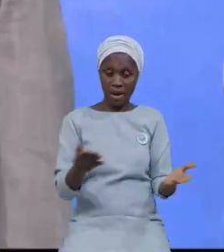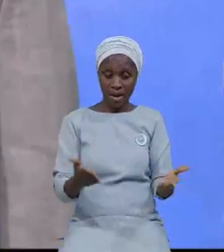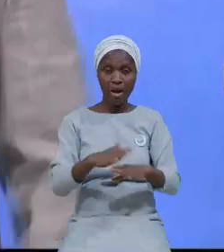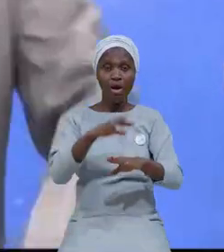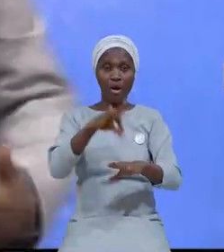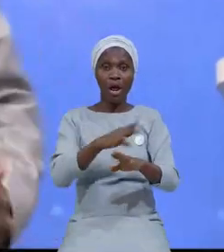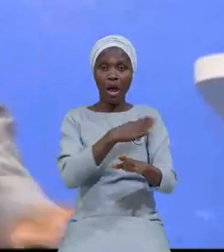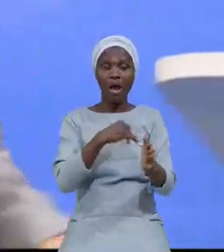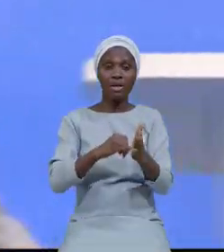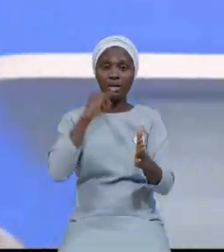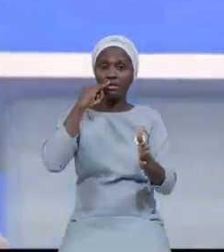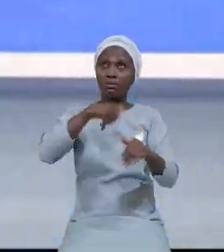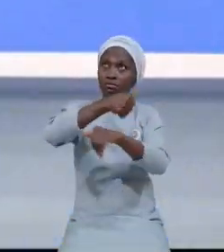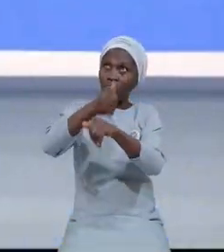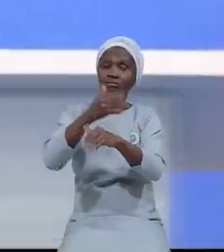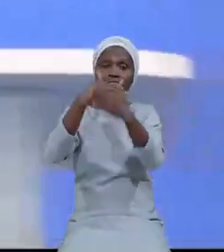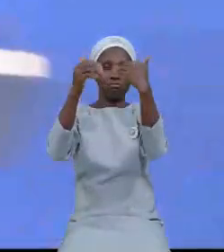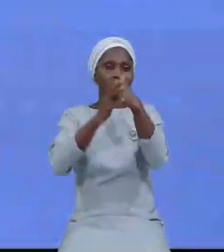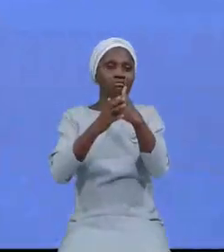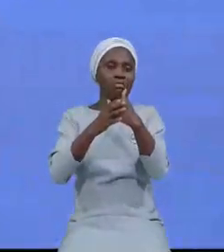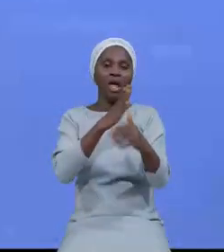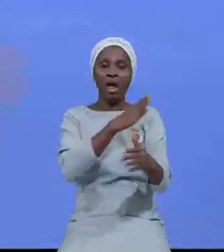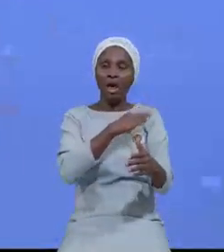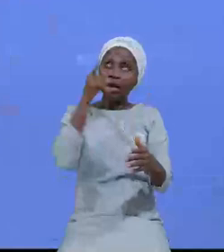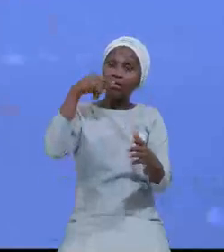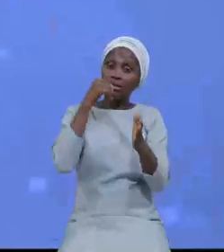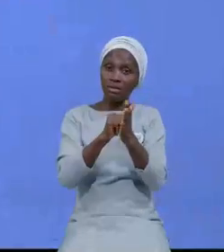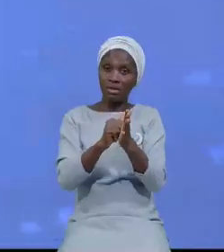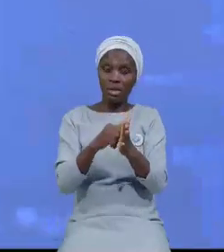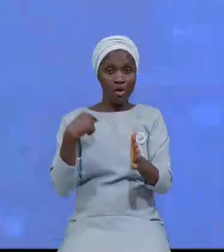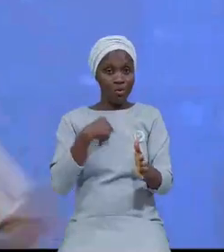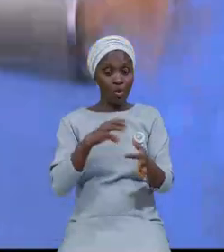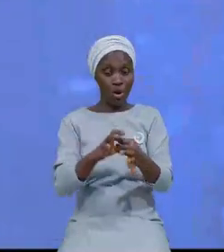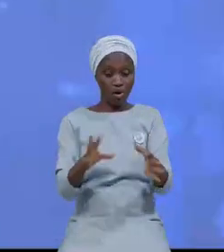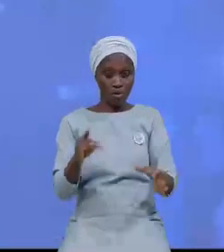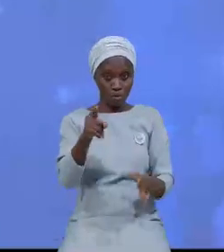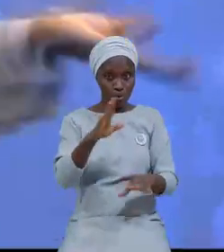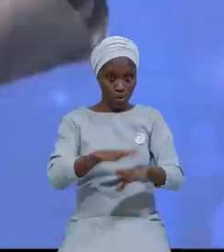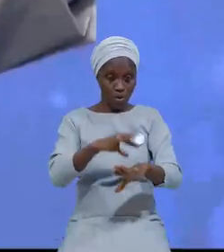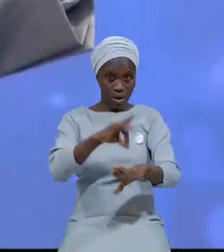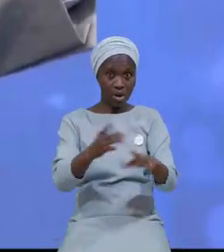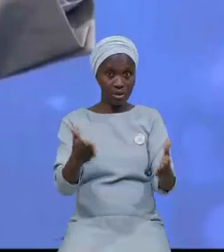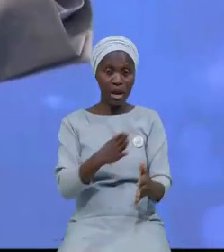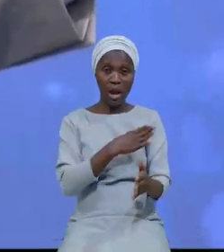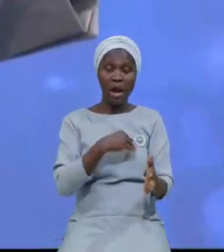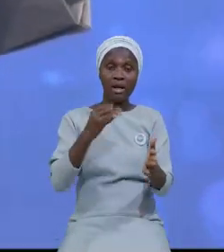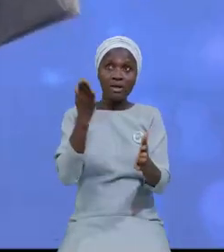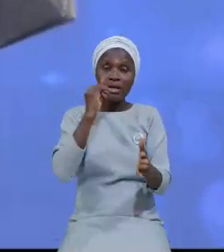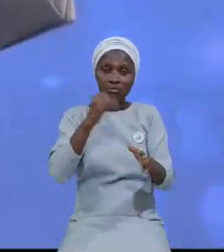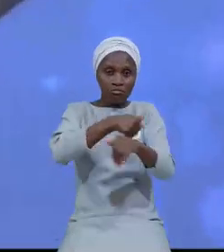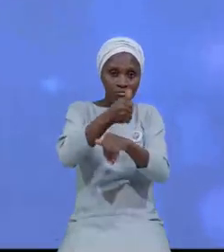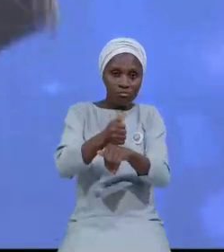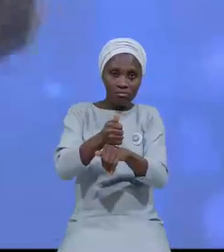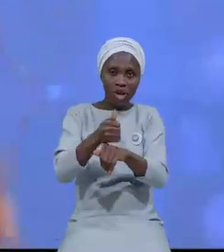sur la terre et c'est décrété au ciel il dit nous te délions ici sur la terre et il y a